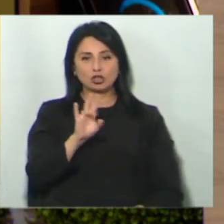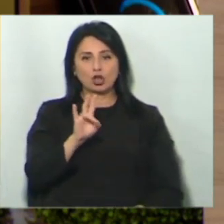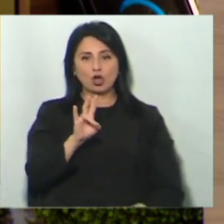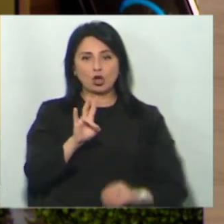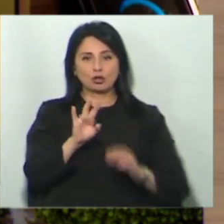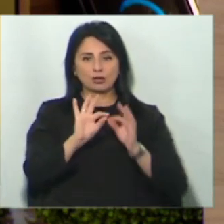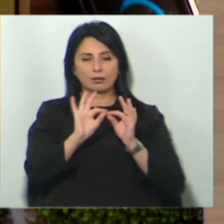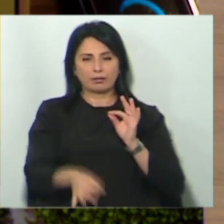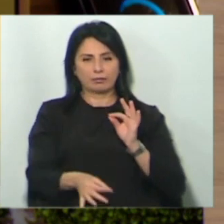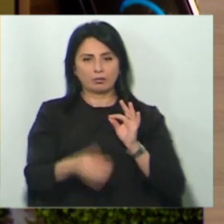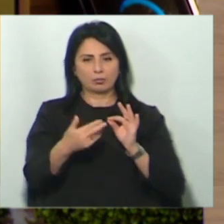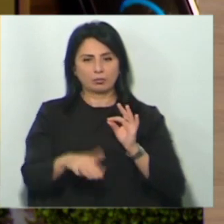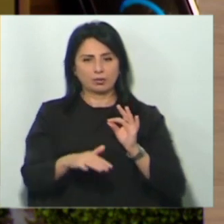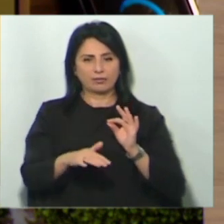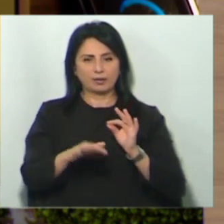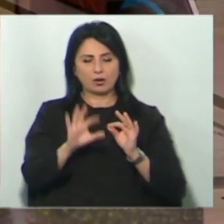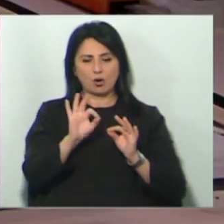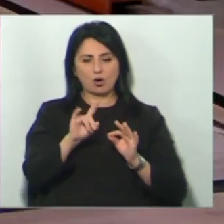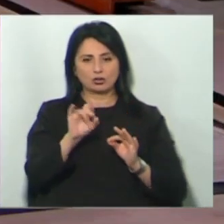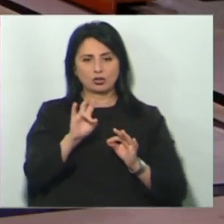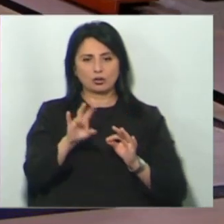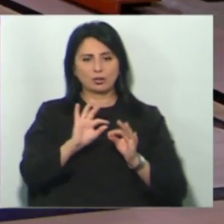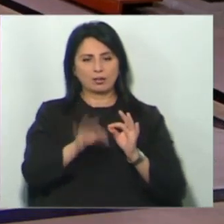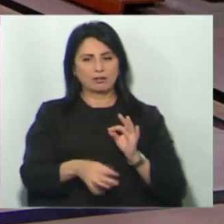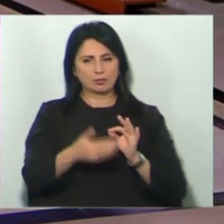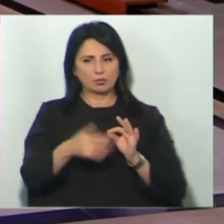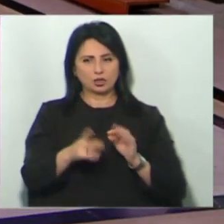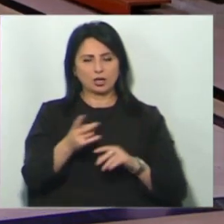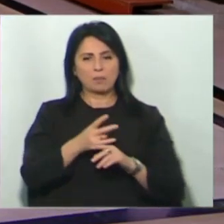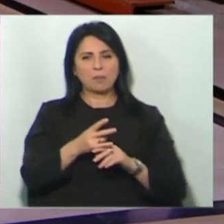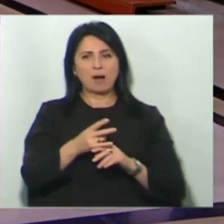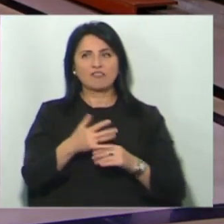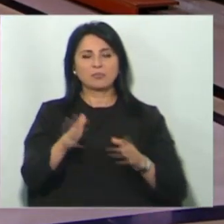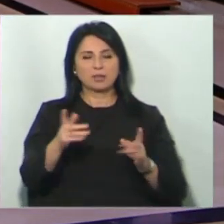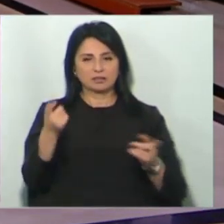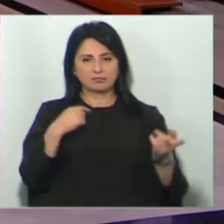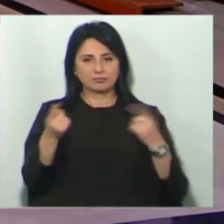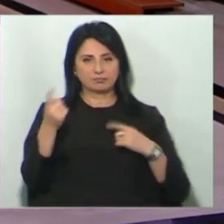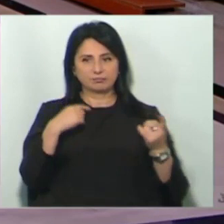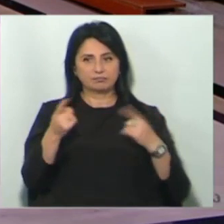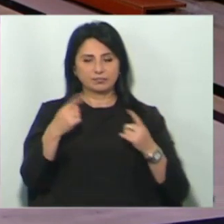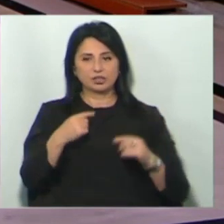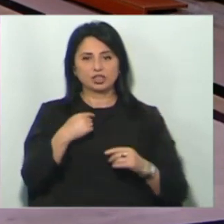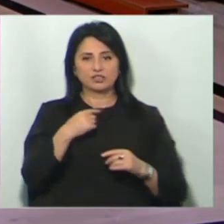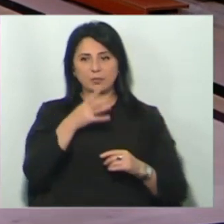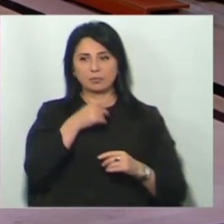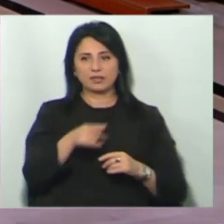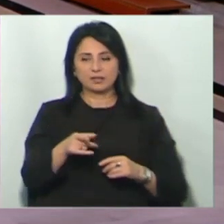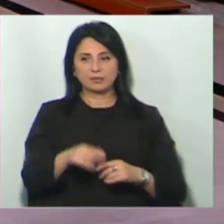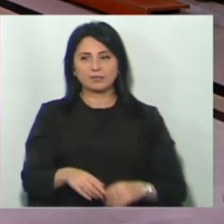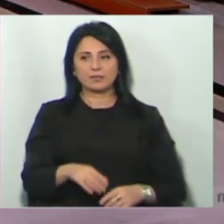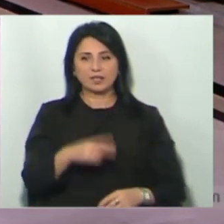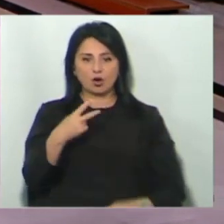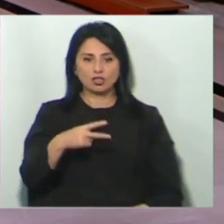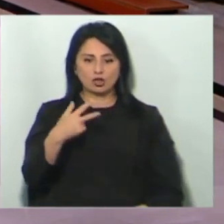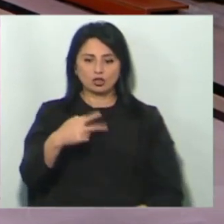Italian, Gathele, Puli, da, Ostroși, se mau nebeli tu sebe, Gatsele, Vitu Prometia, Cuet, Period, Cuet, Cuet, Cuet,